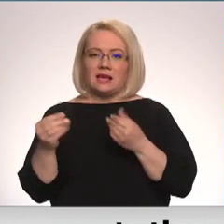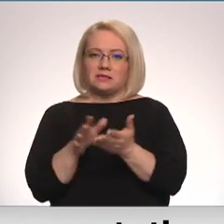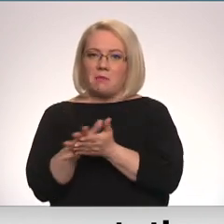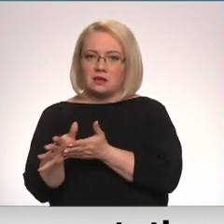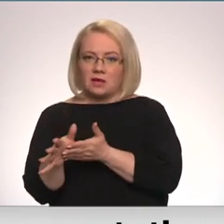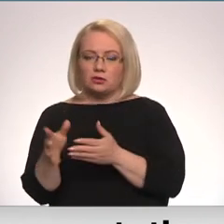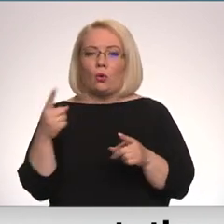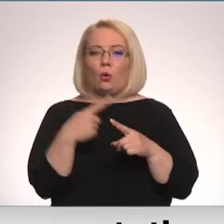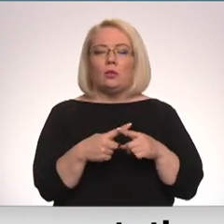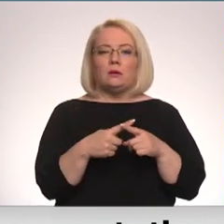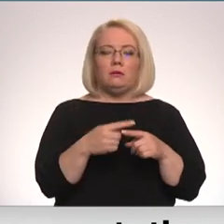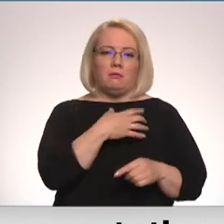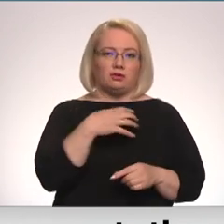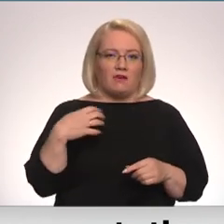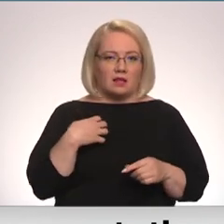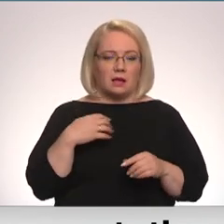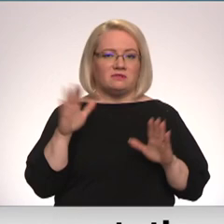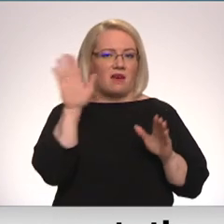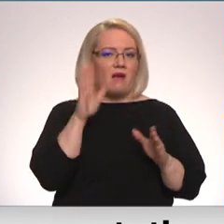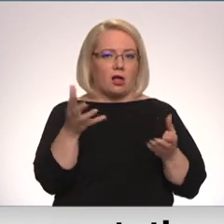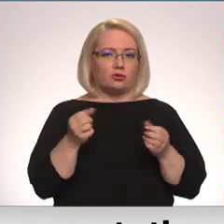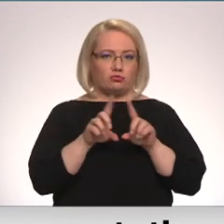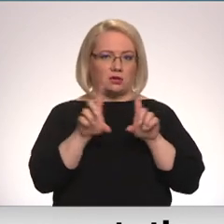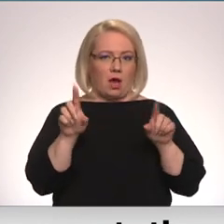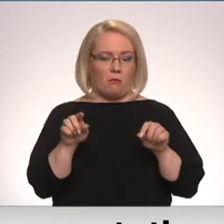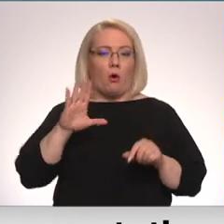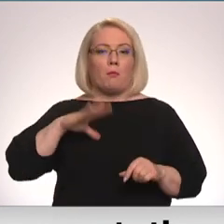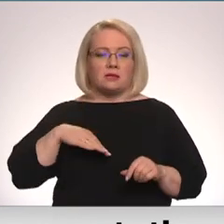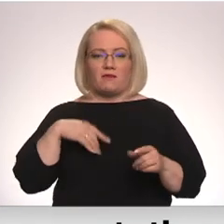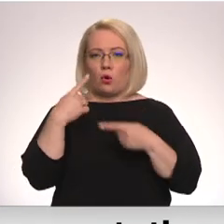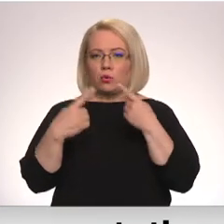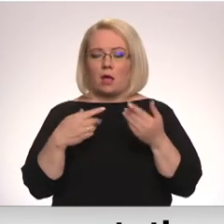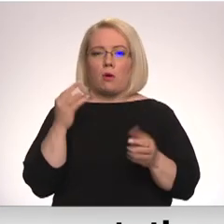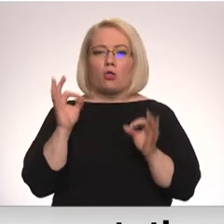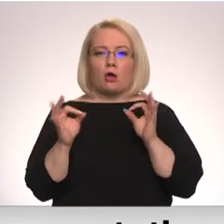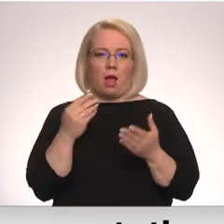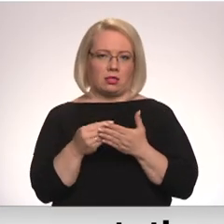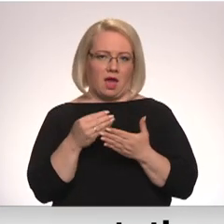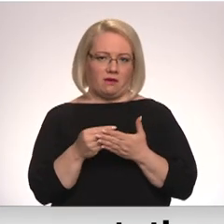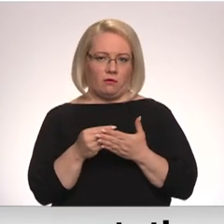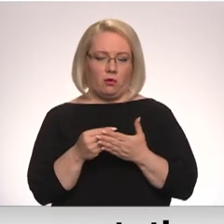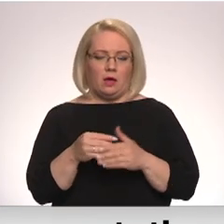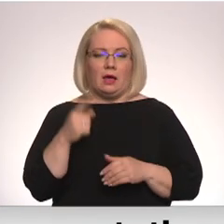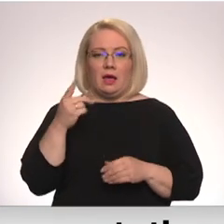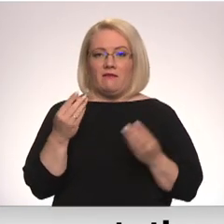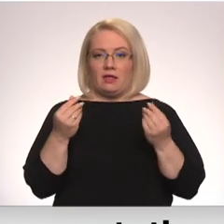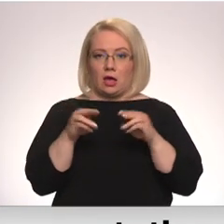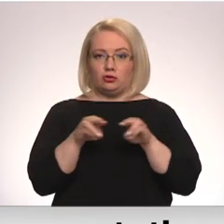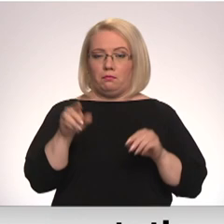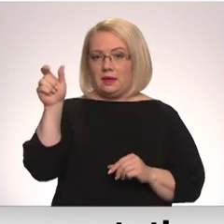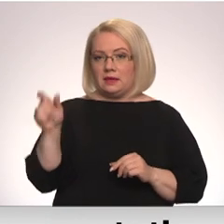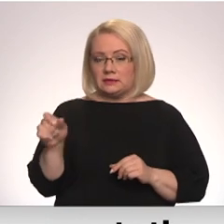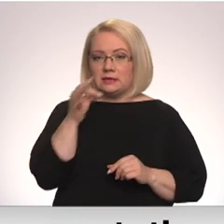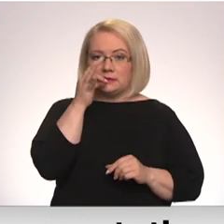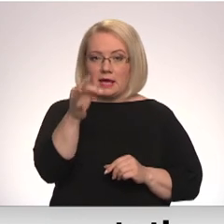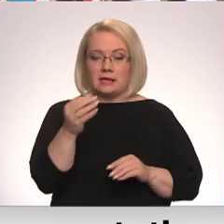un pašvaldības vai valsts uzņēmuma. Un tad mēs varam runāt par normālu tarifu. Finanšu ministrs arī sacīja,